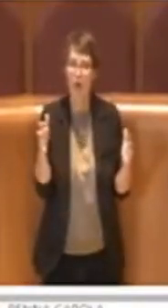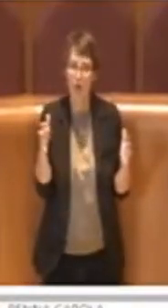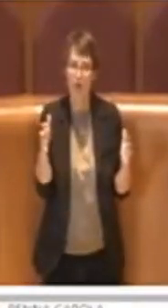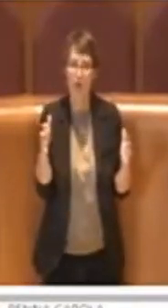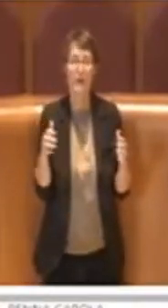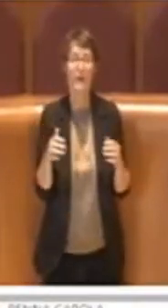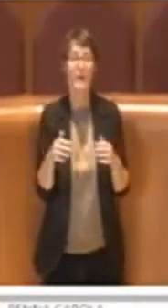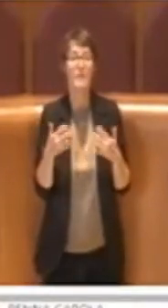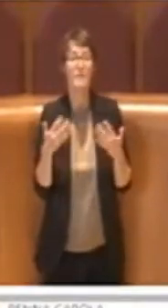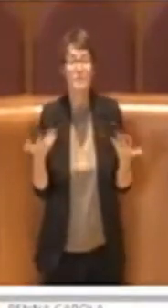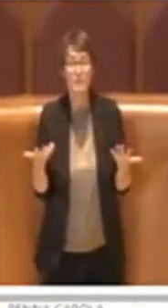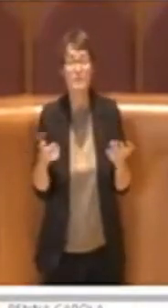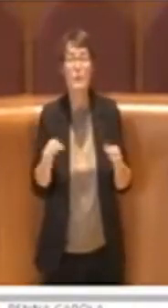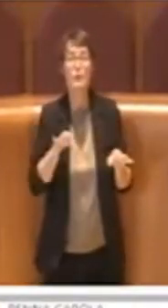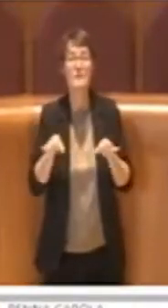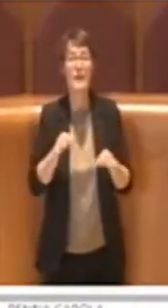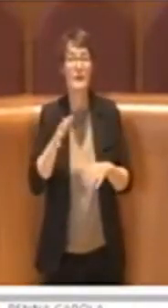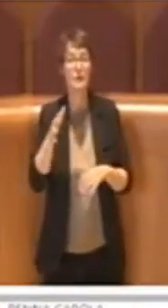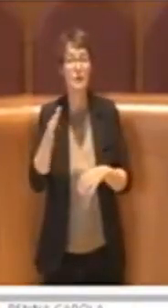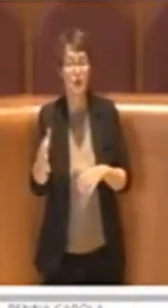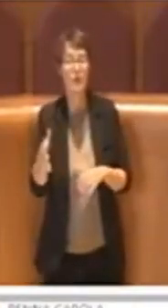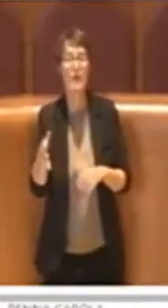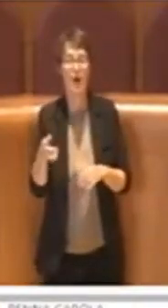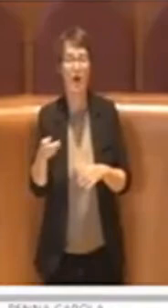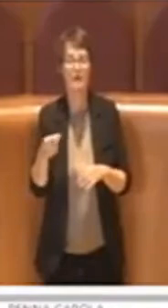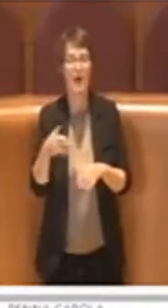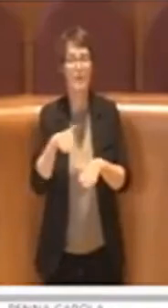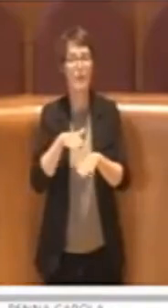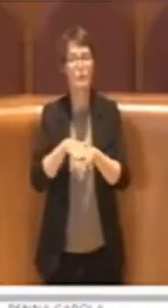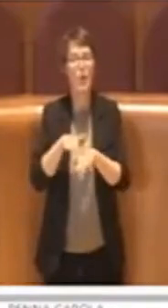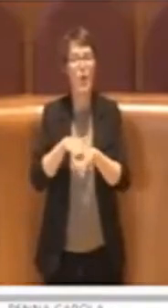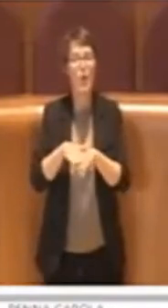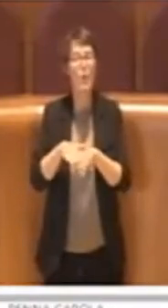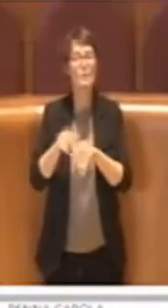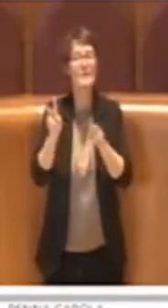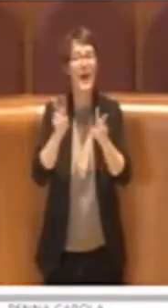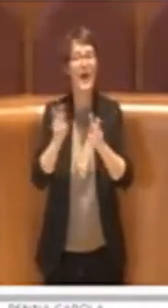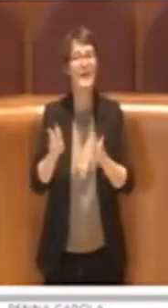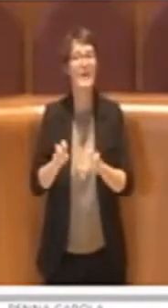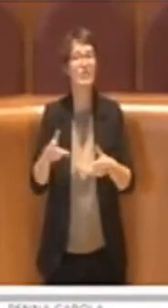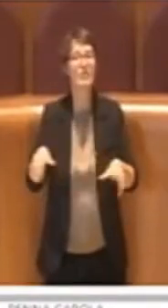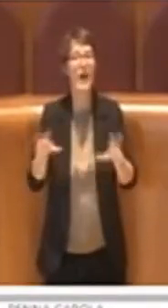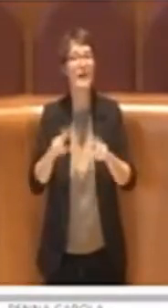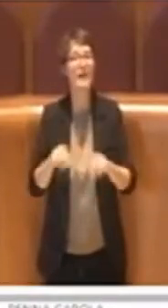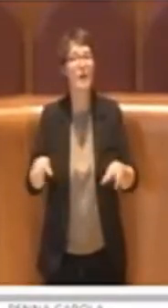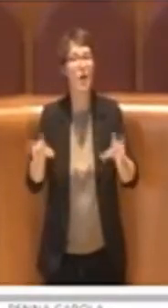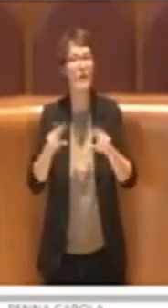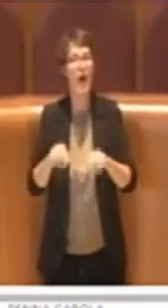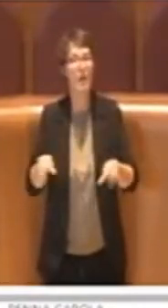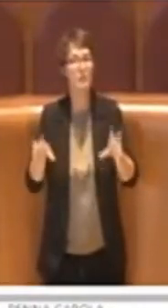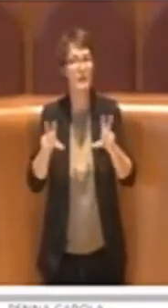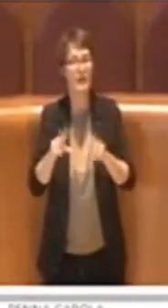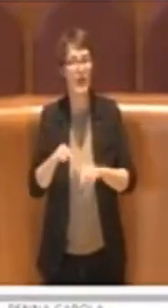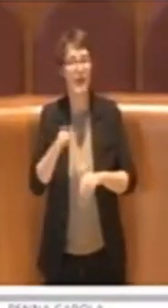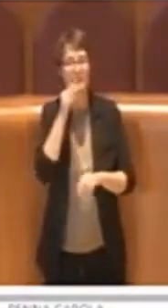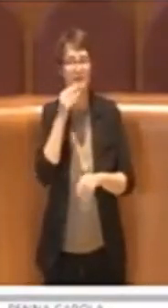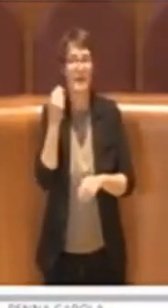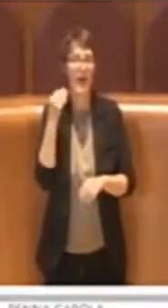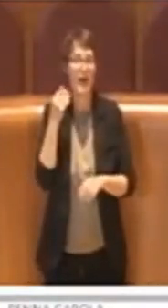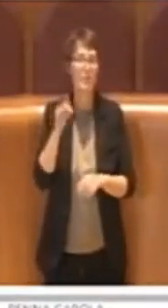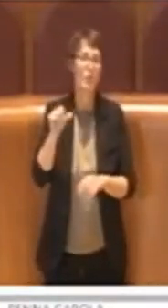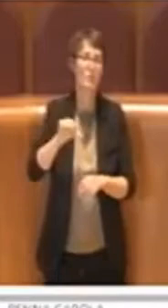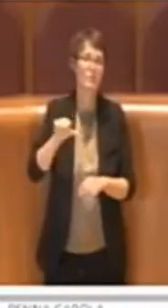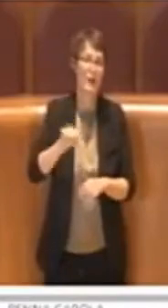quella dell'uso di fonti rinnovabili di energia, cioè fonti che non usano più il fossile, ma